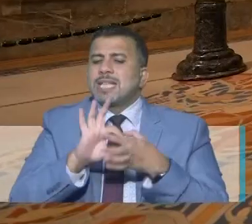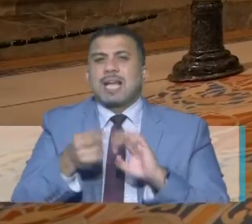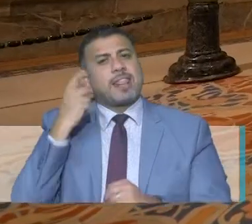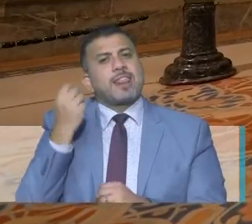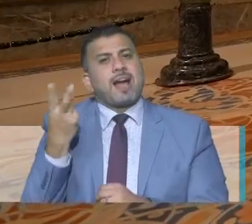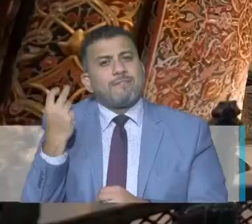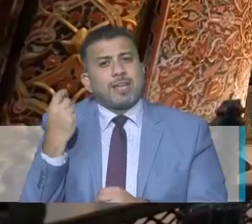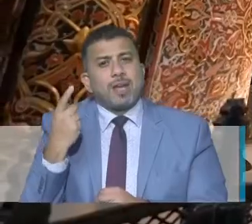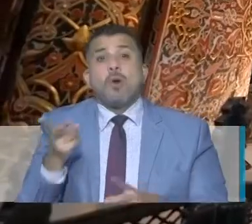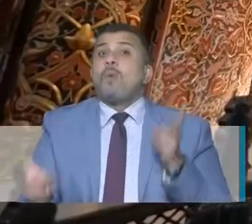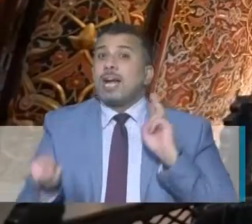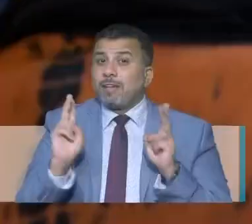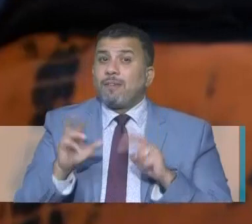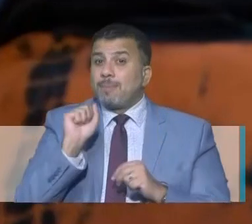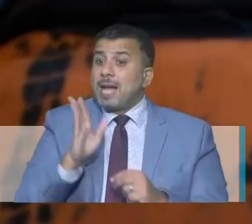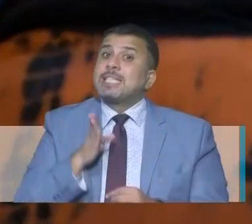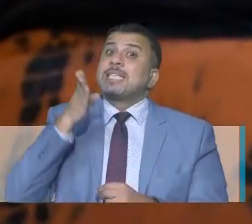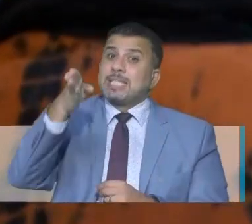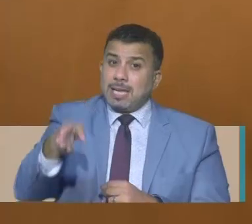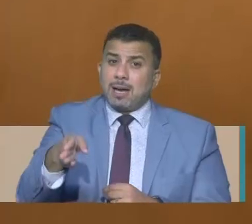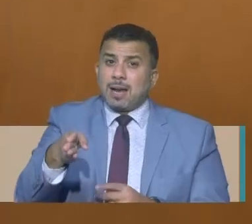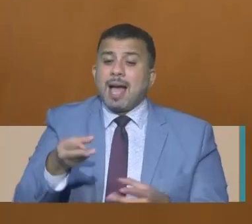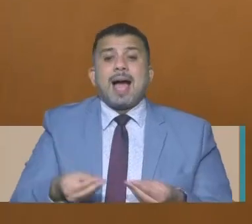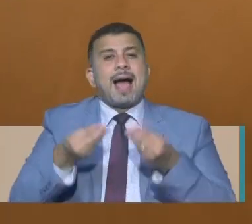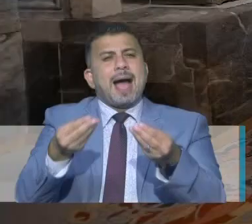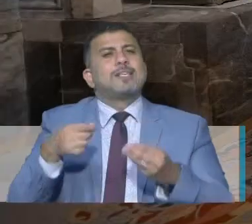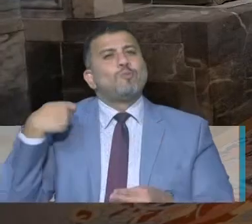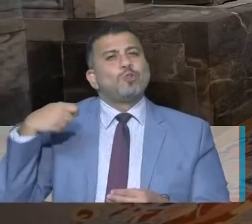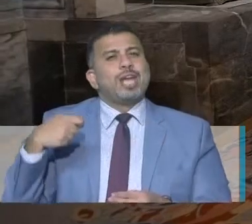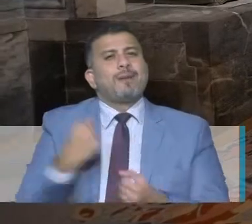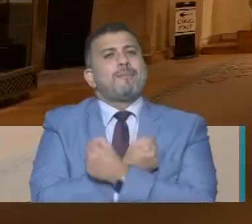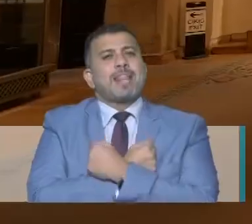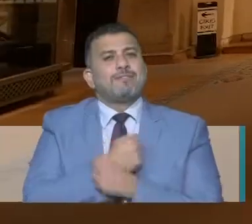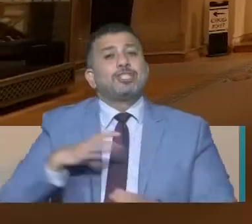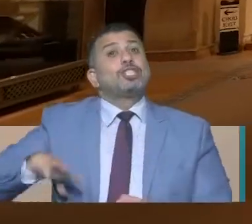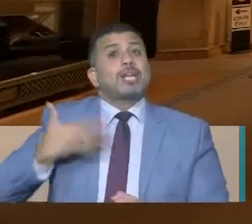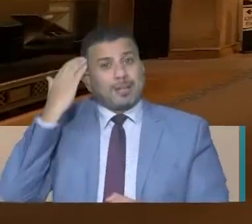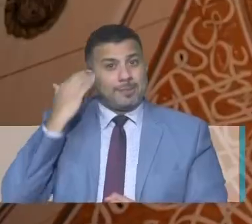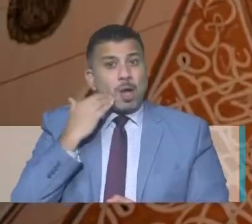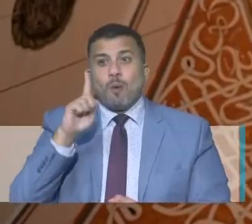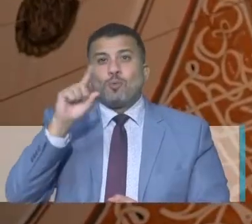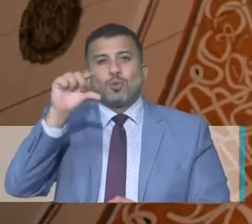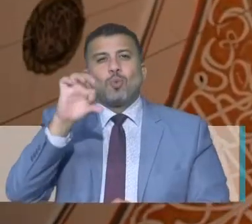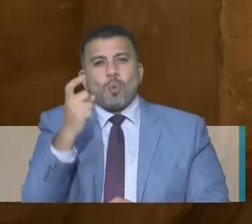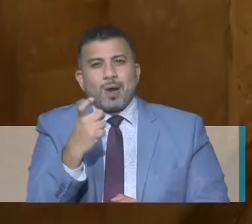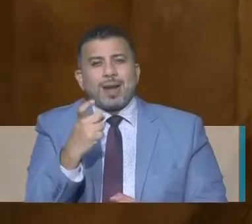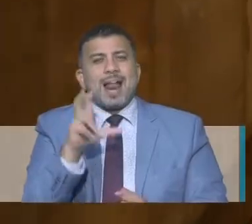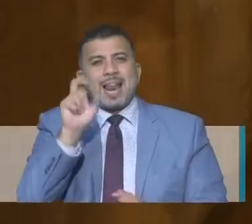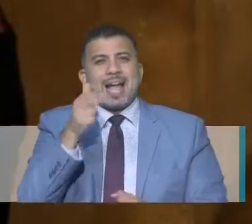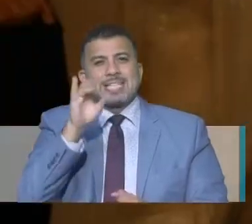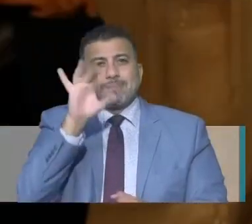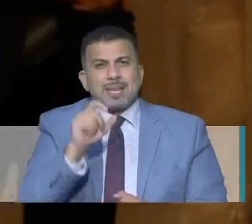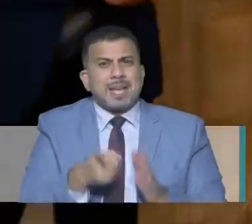مؤسساتها الثقافيه واحتفاء بهذه الزياره اهدى مدير المتحف الشيخ بدور القاسمي نسخه